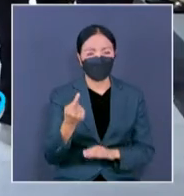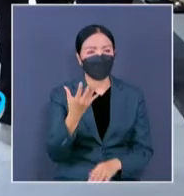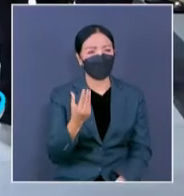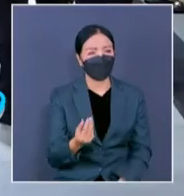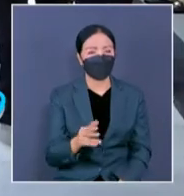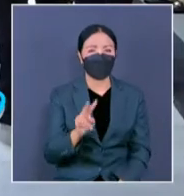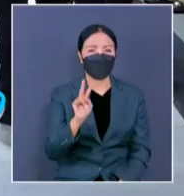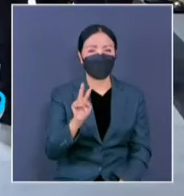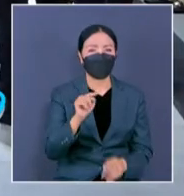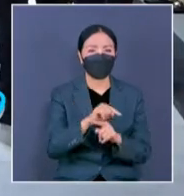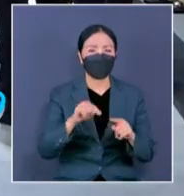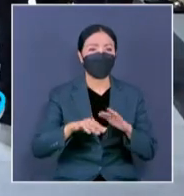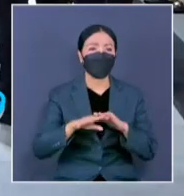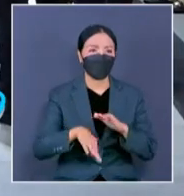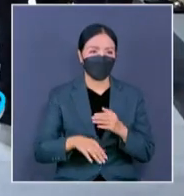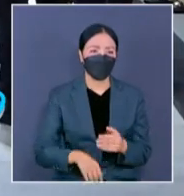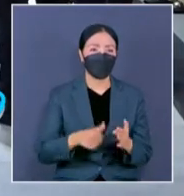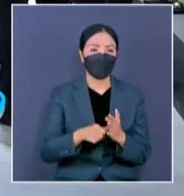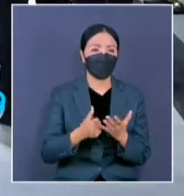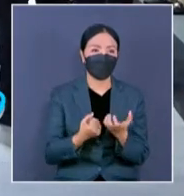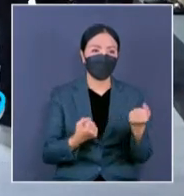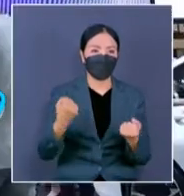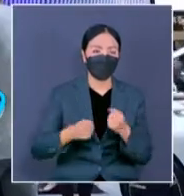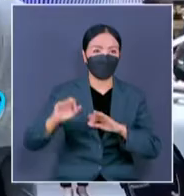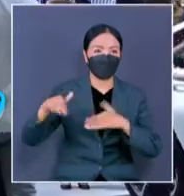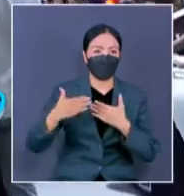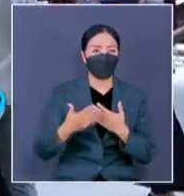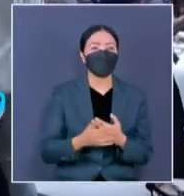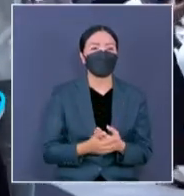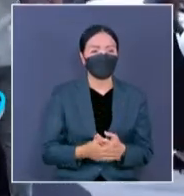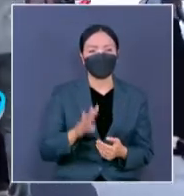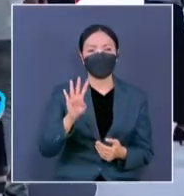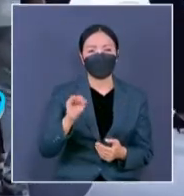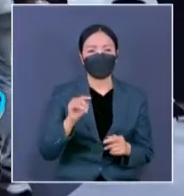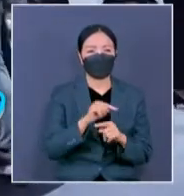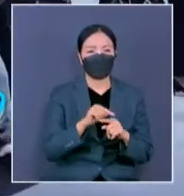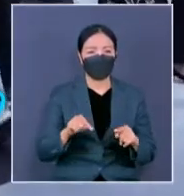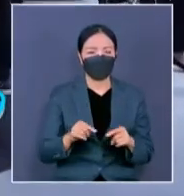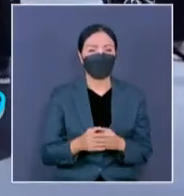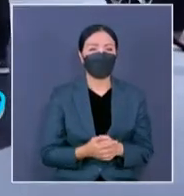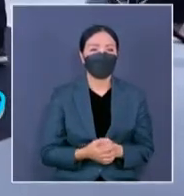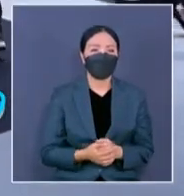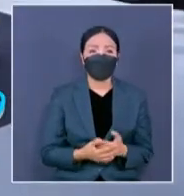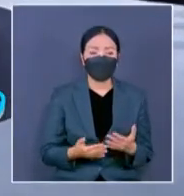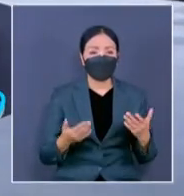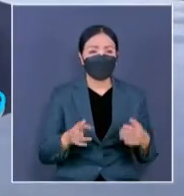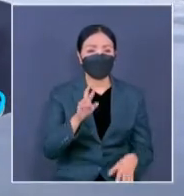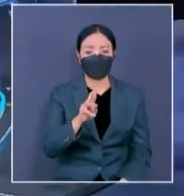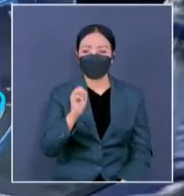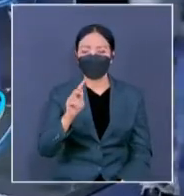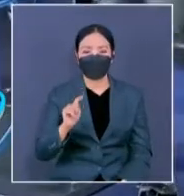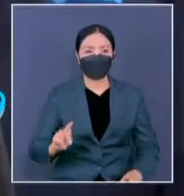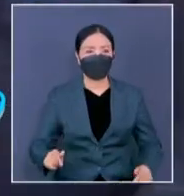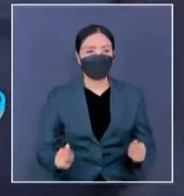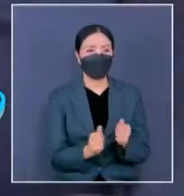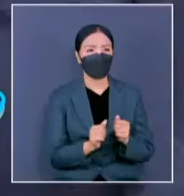ไม่เกิน 2% และก็ลดภาษีนำเข้ารถยนต์ไฟฟ้า 40% ด้วยค่ะทางรัฐมนตรีช่วยว่าการกระทรว